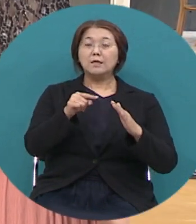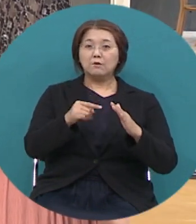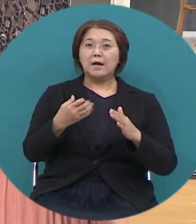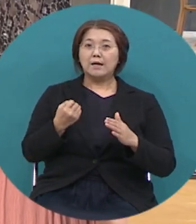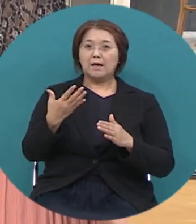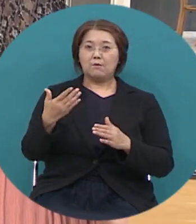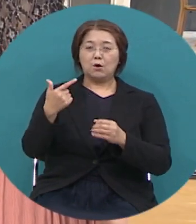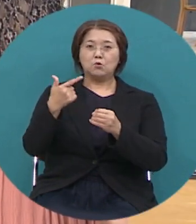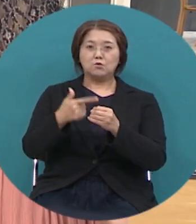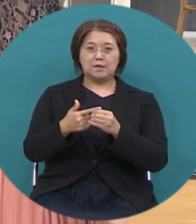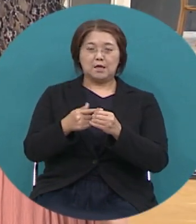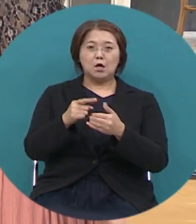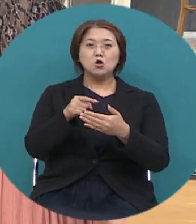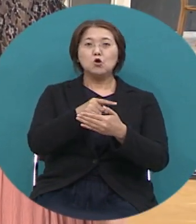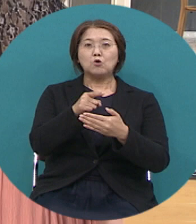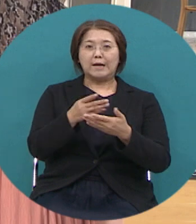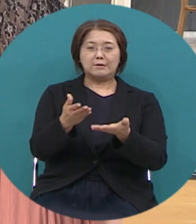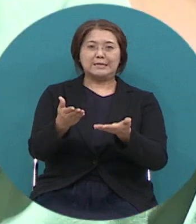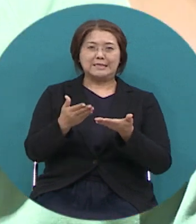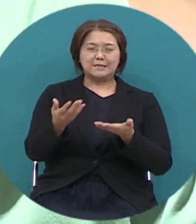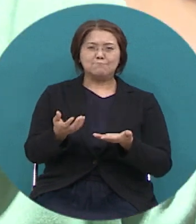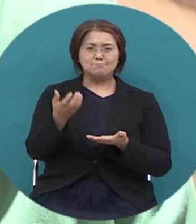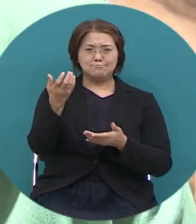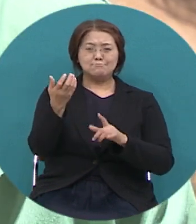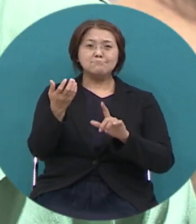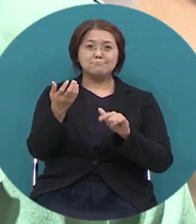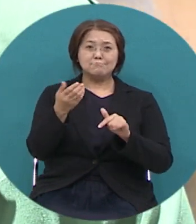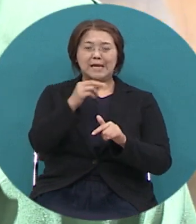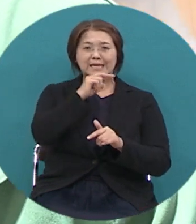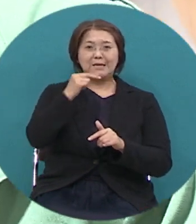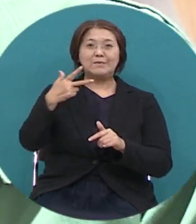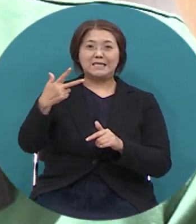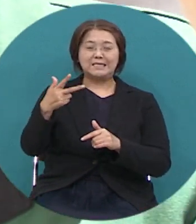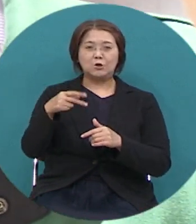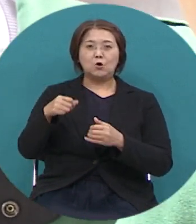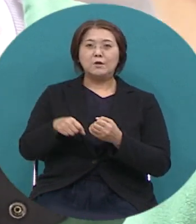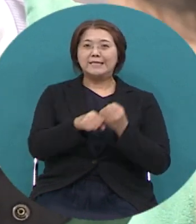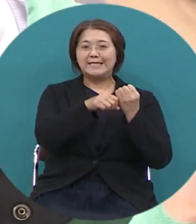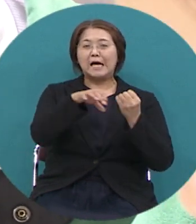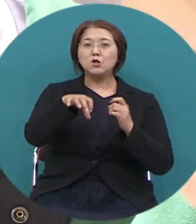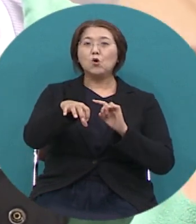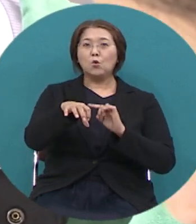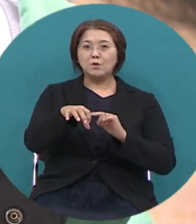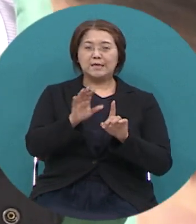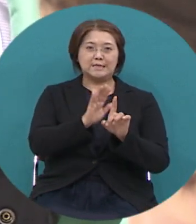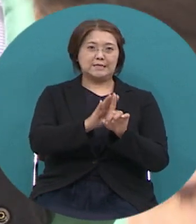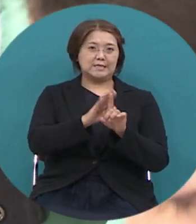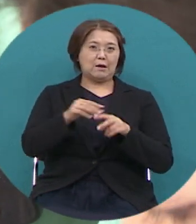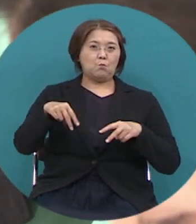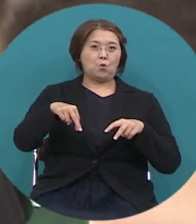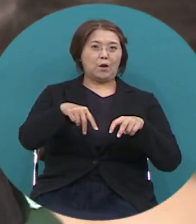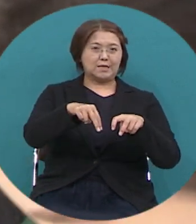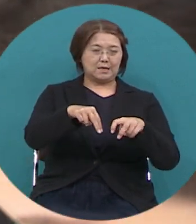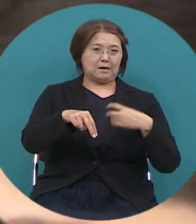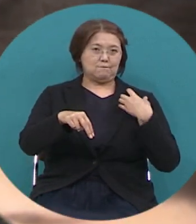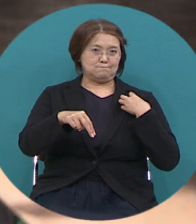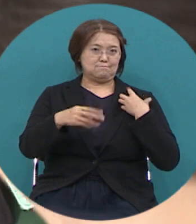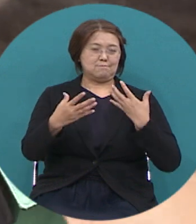6年能登半島地震発生の際に氷見市の避難所などで支援ボランティアを行いました。